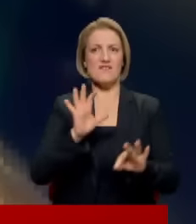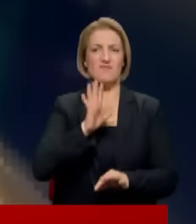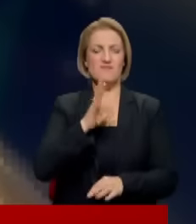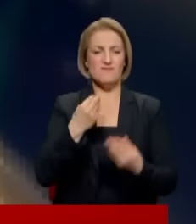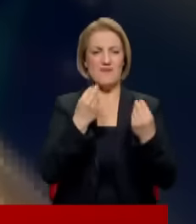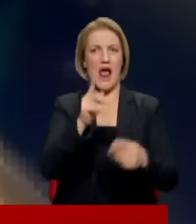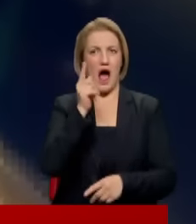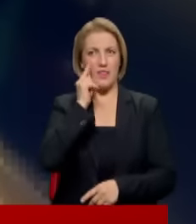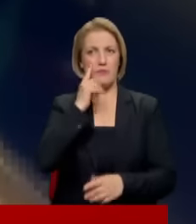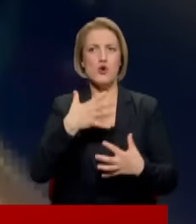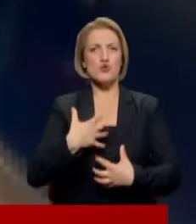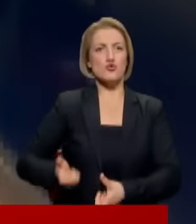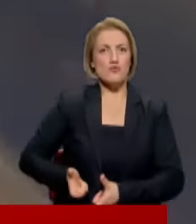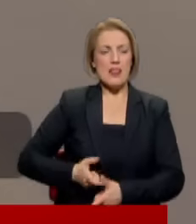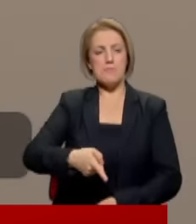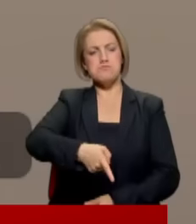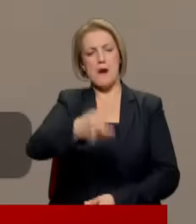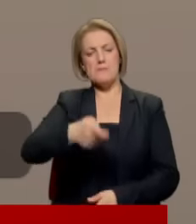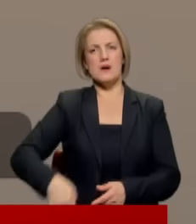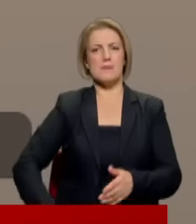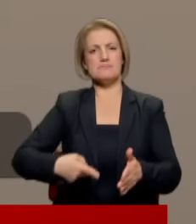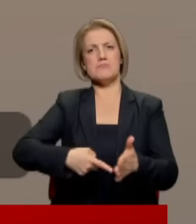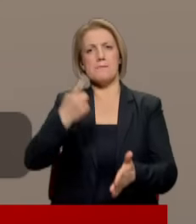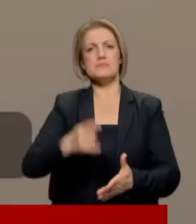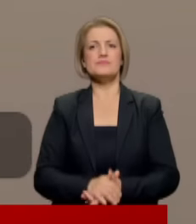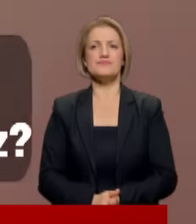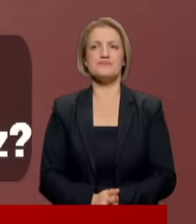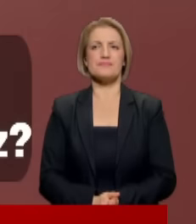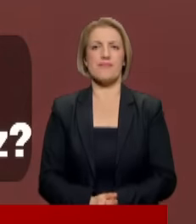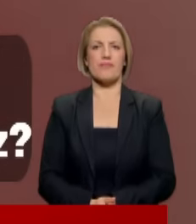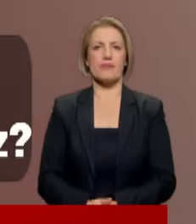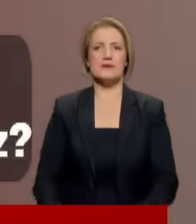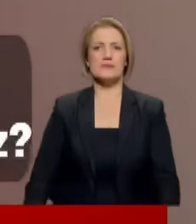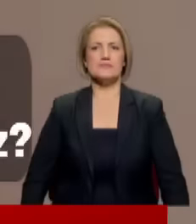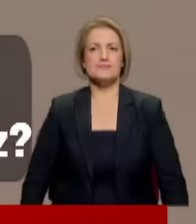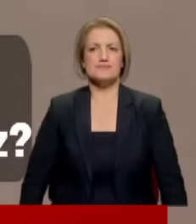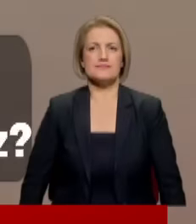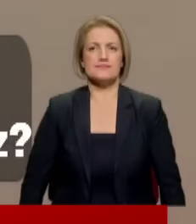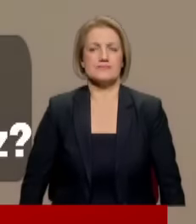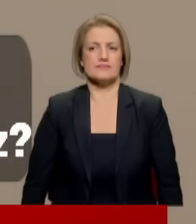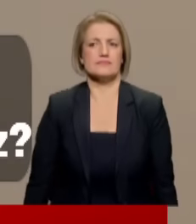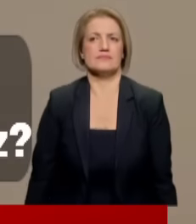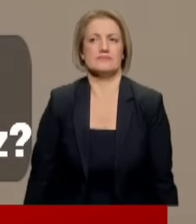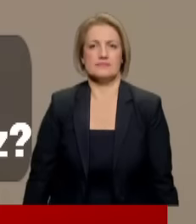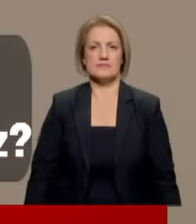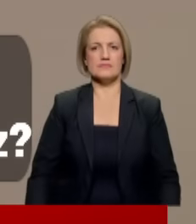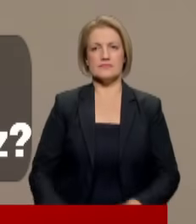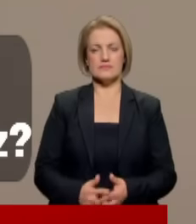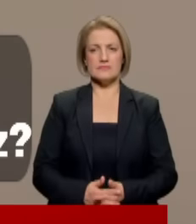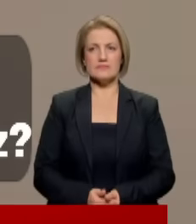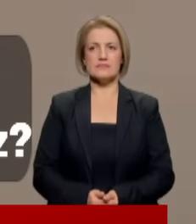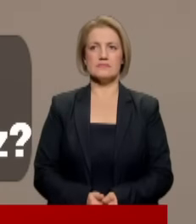güvenlik görevlisi ayağından vurdu abi oturtun onu oturtun güvenlik vatandaş vurdu